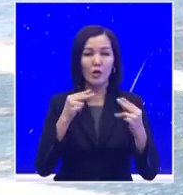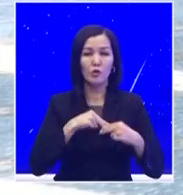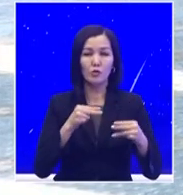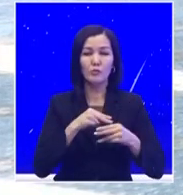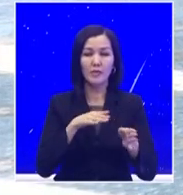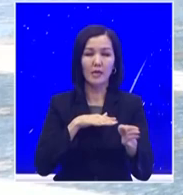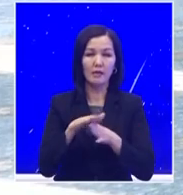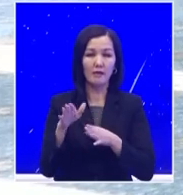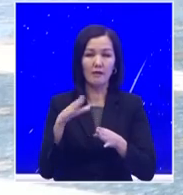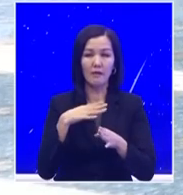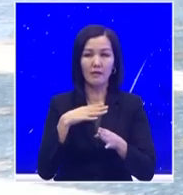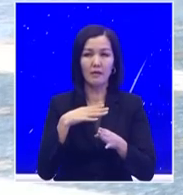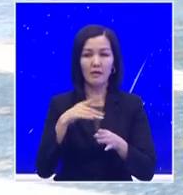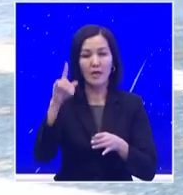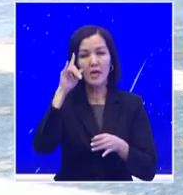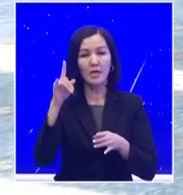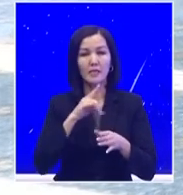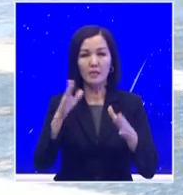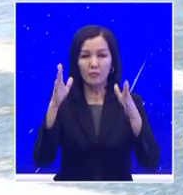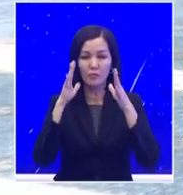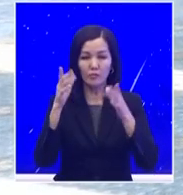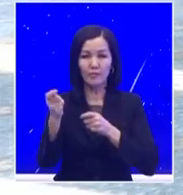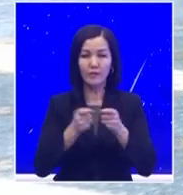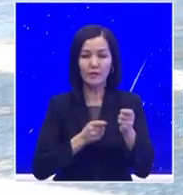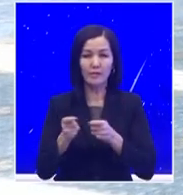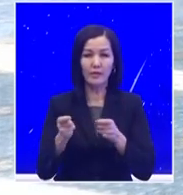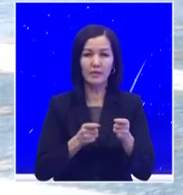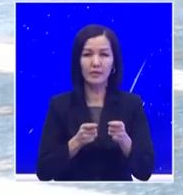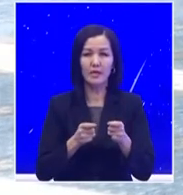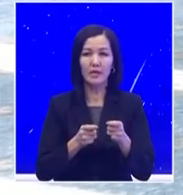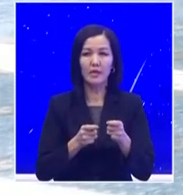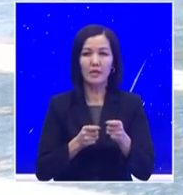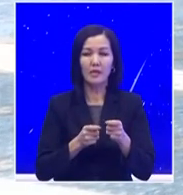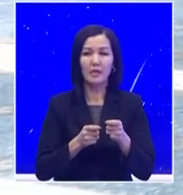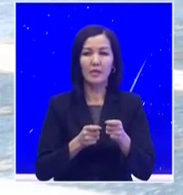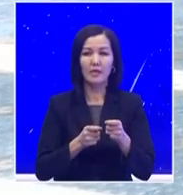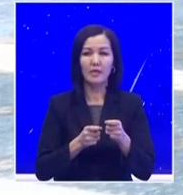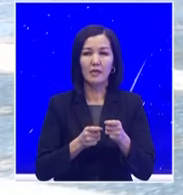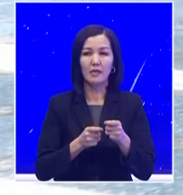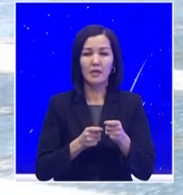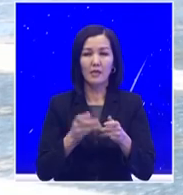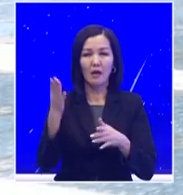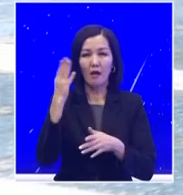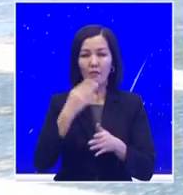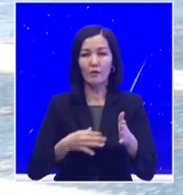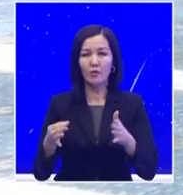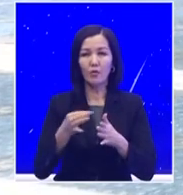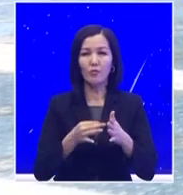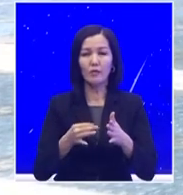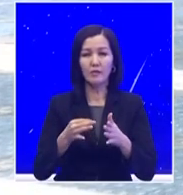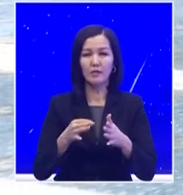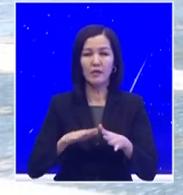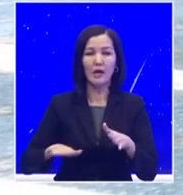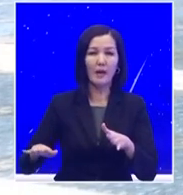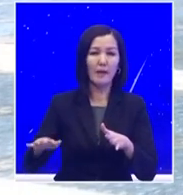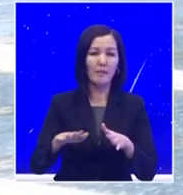атқарды. Қазақстан мұсылмандар діни басқармасына қарасты осы Алматы облысы, Алматы аймағында